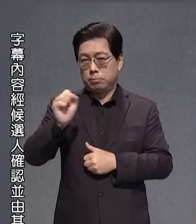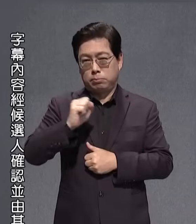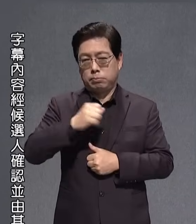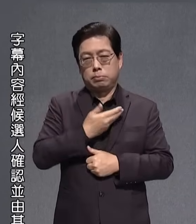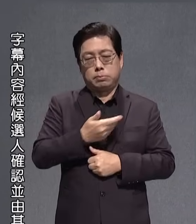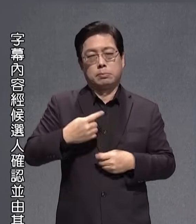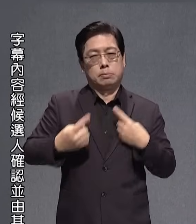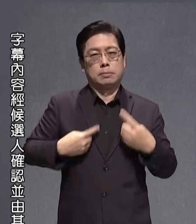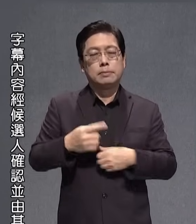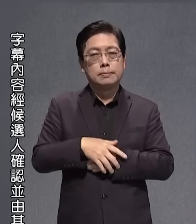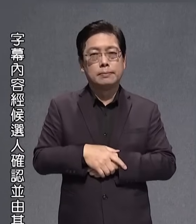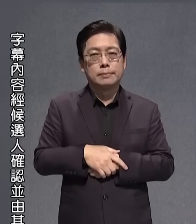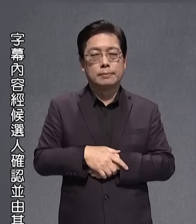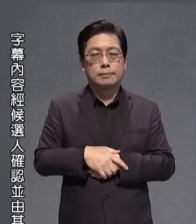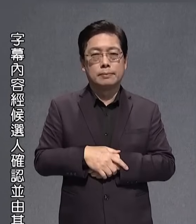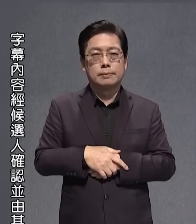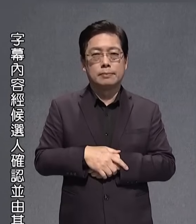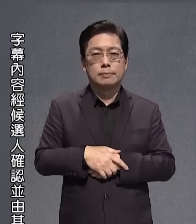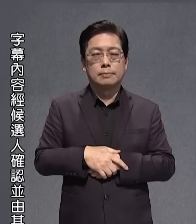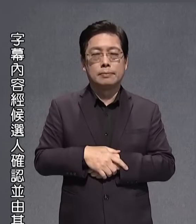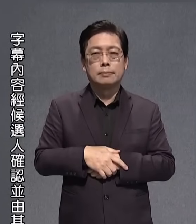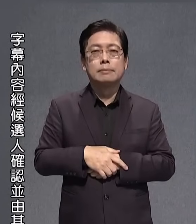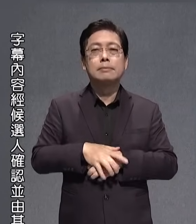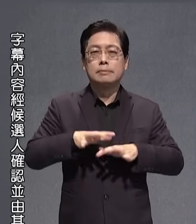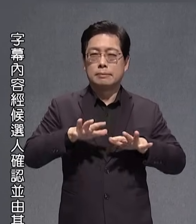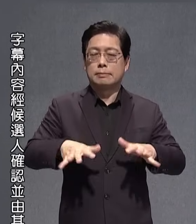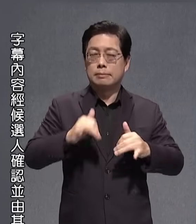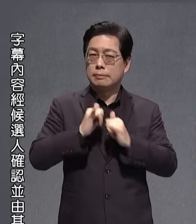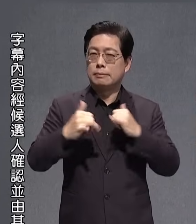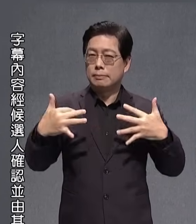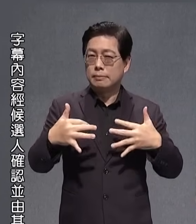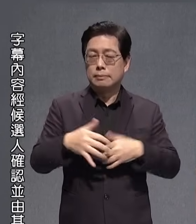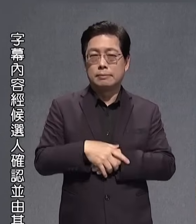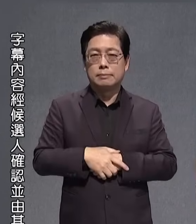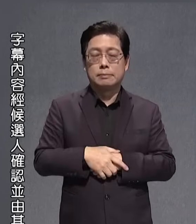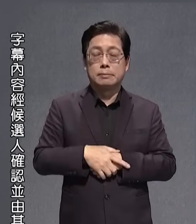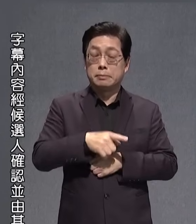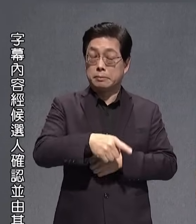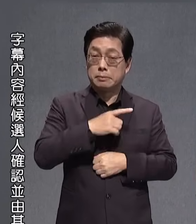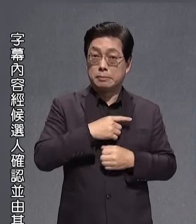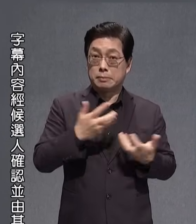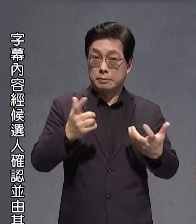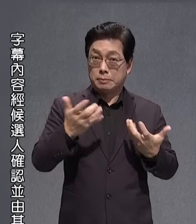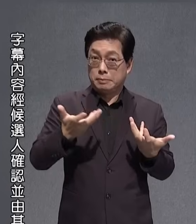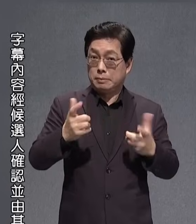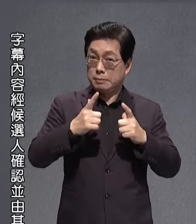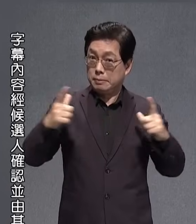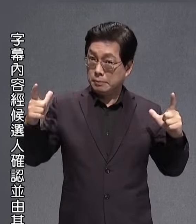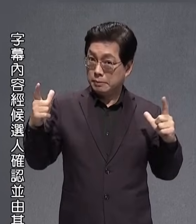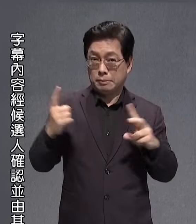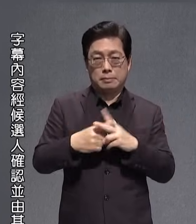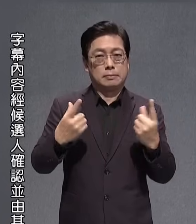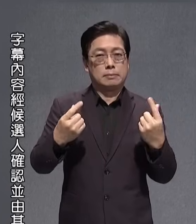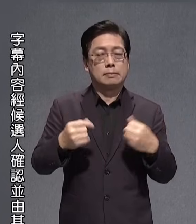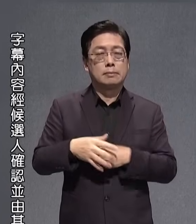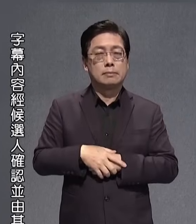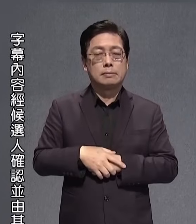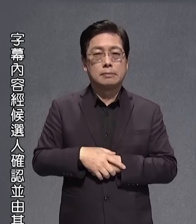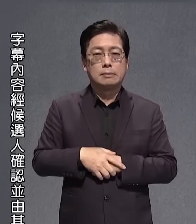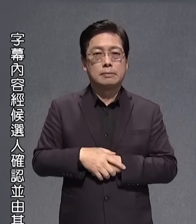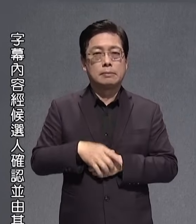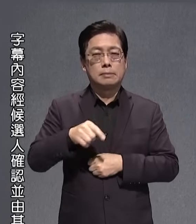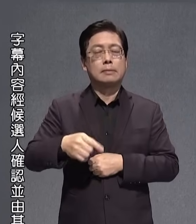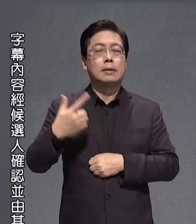伊耍。所以，第二个问题，不管案件大甲小，它其实是一